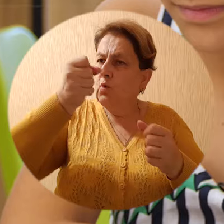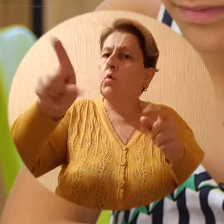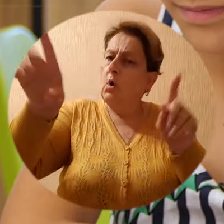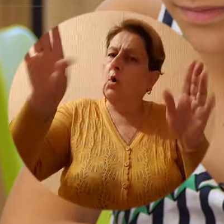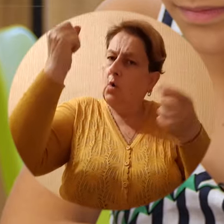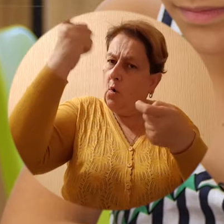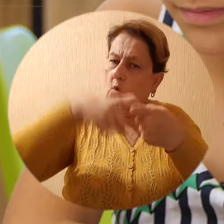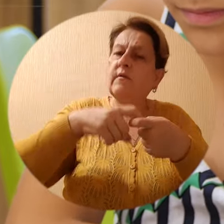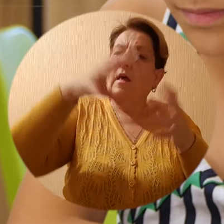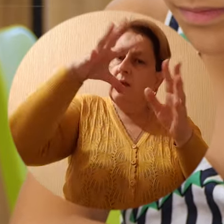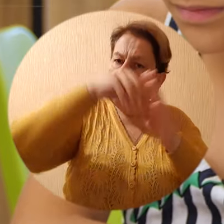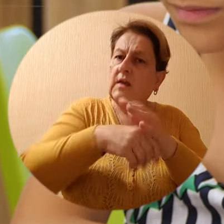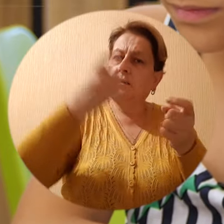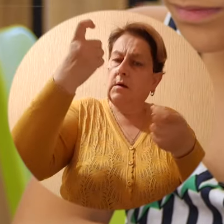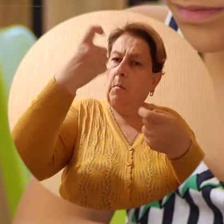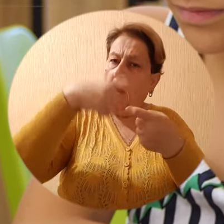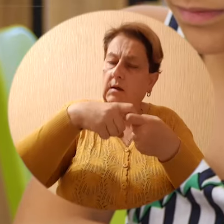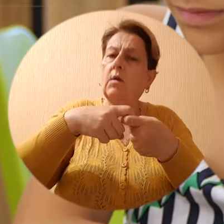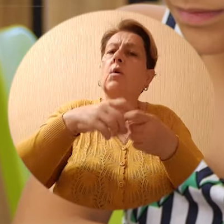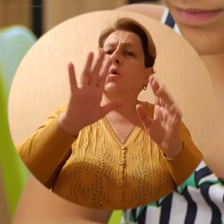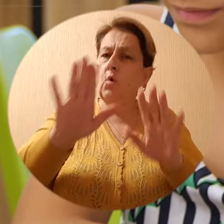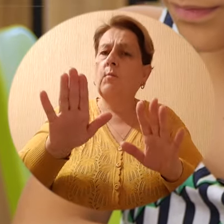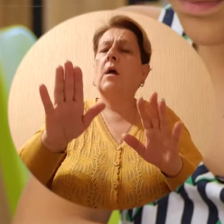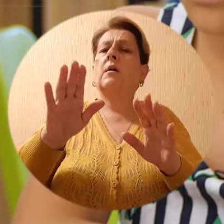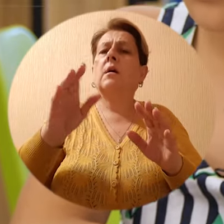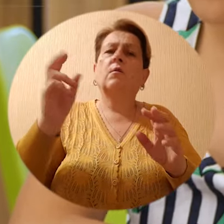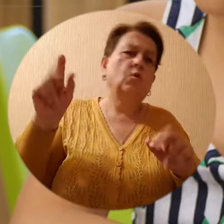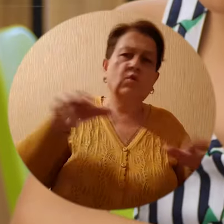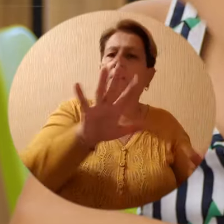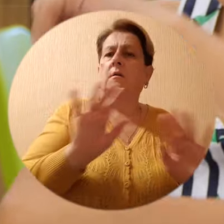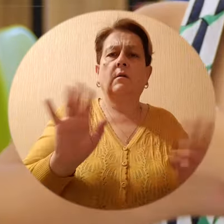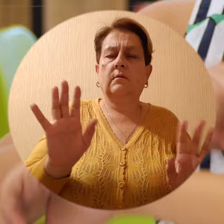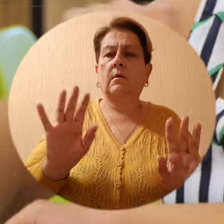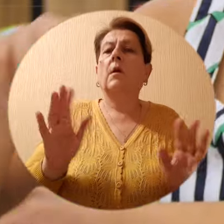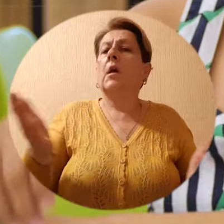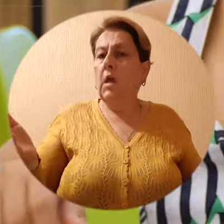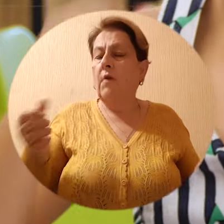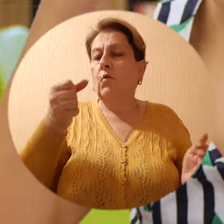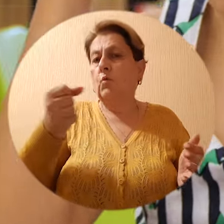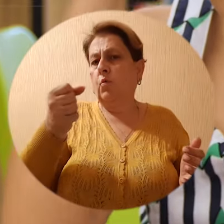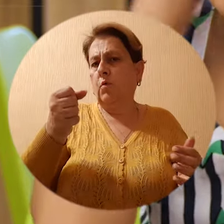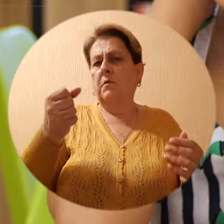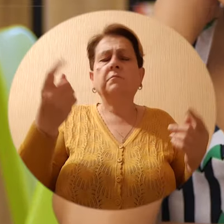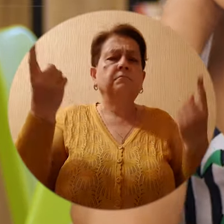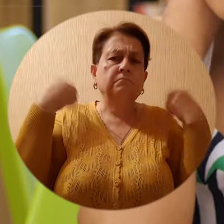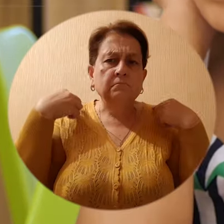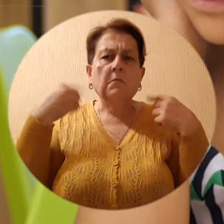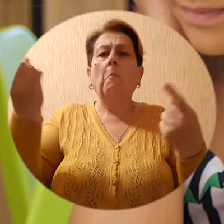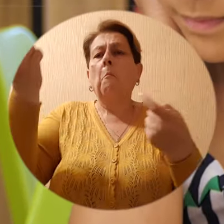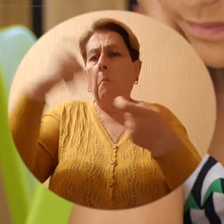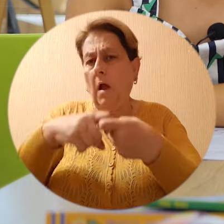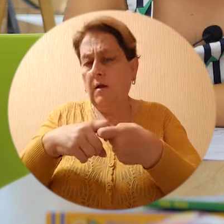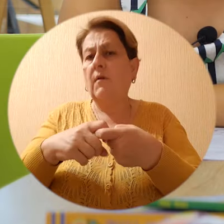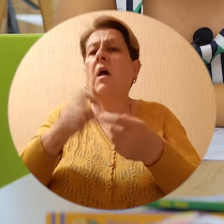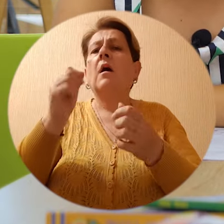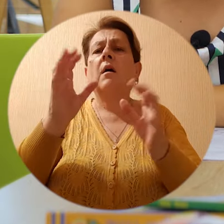էլ գոցվիր, ներսից կկախեմ փականը, թող զուր մոտենան դռանը»։ Եվ դուրը հնազանդորեն